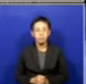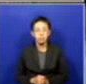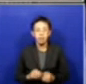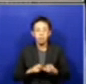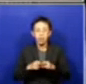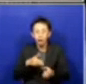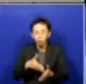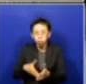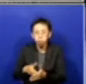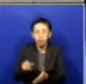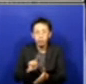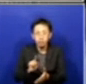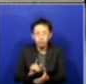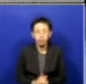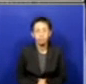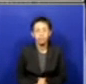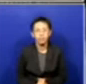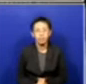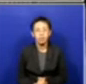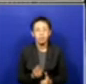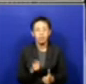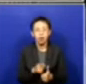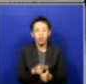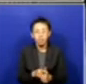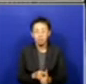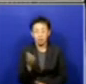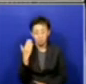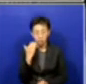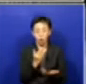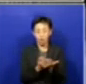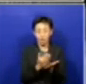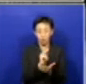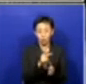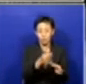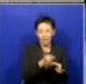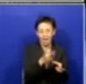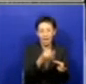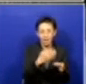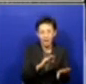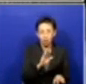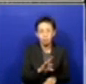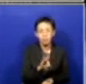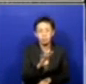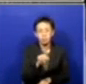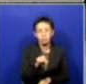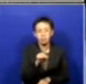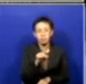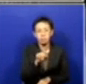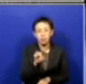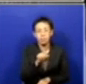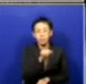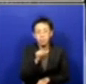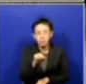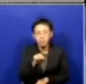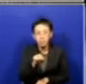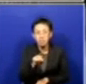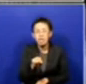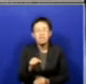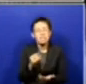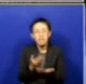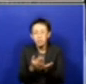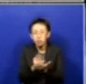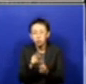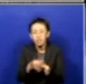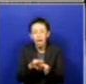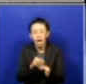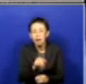นั่นก็คือจะต้องเป็นลูกหนี้รายเดิมของธนาคาร 84.4% ที่ไม่ใช่ลูกหนี้ธนาคารค่ะประเด็น